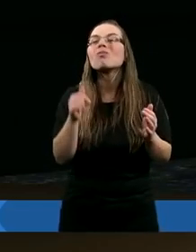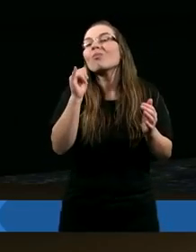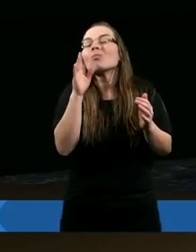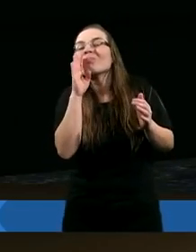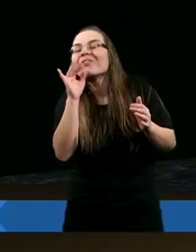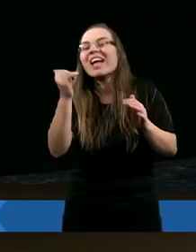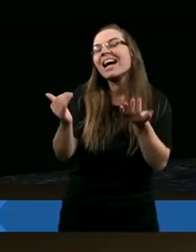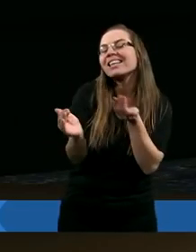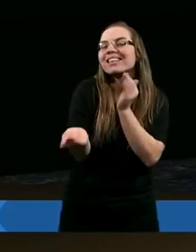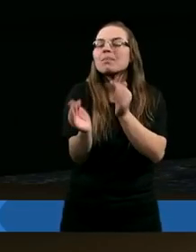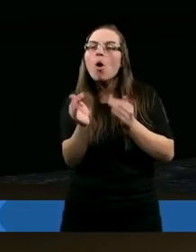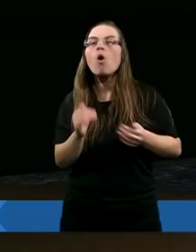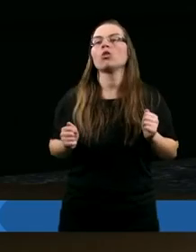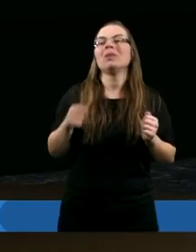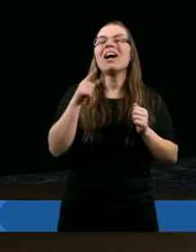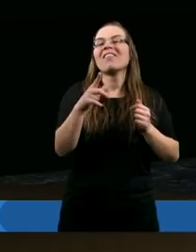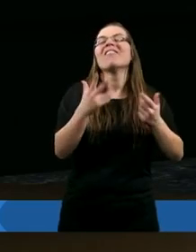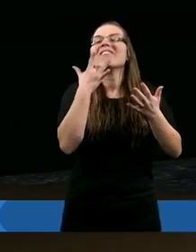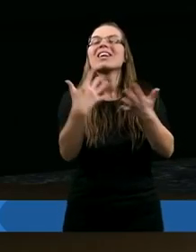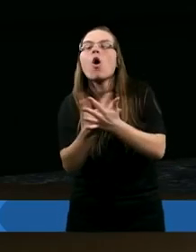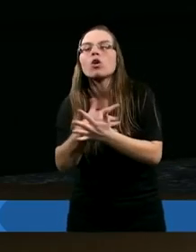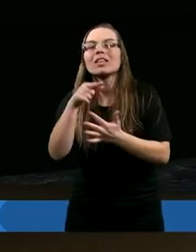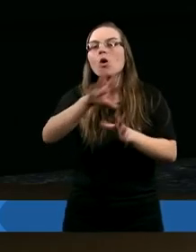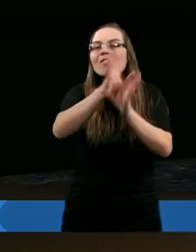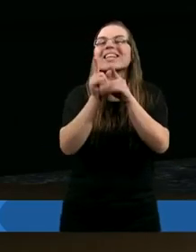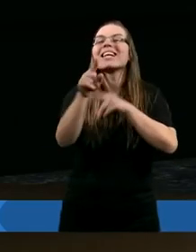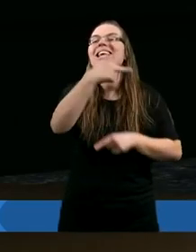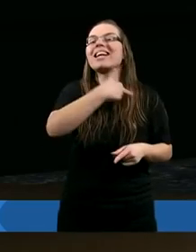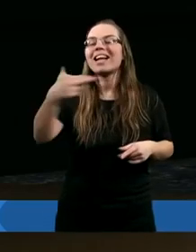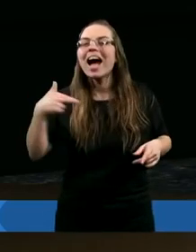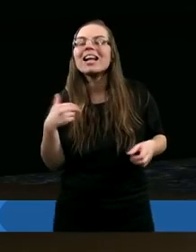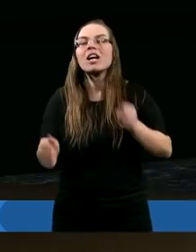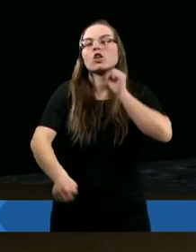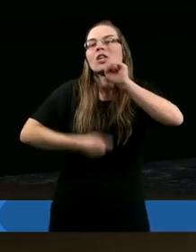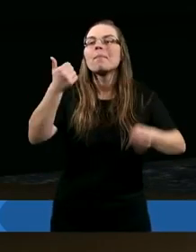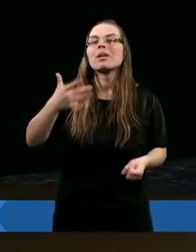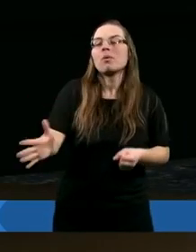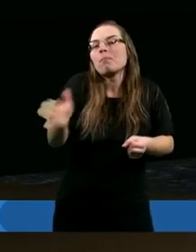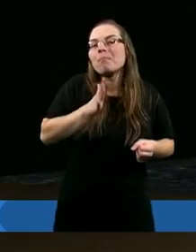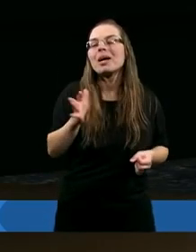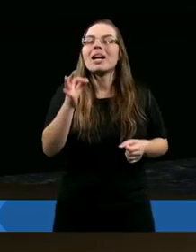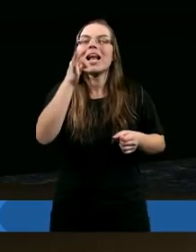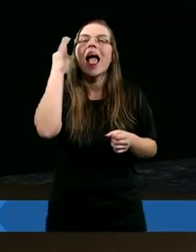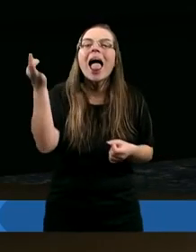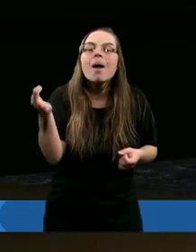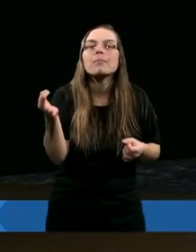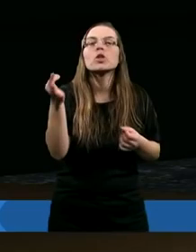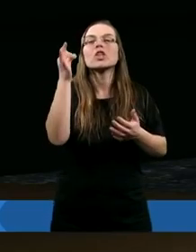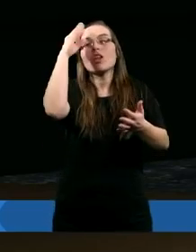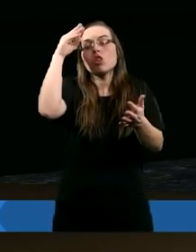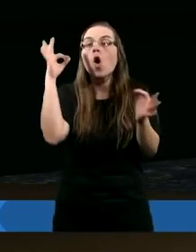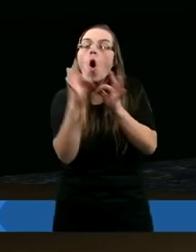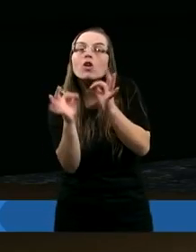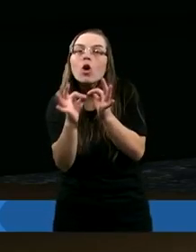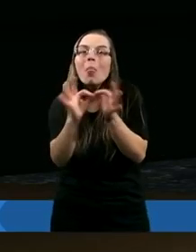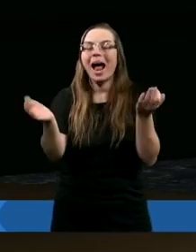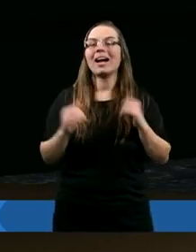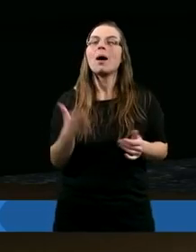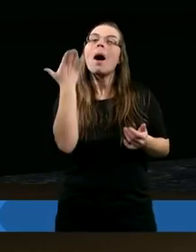sposób wykorzystuje to wszystko dla nas, żebyśmy byli lepsi, doskonalsi,